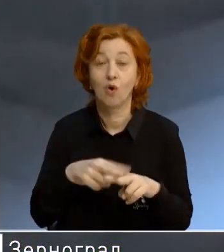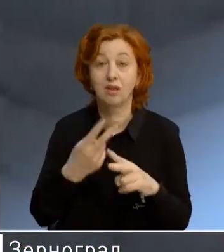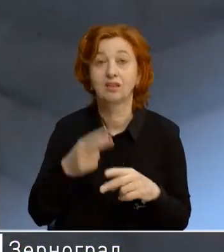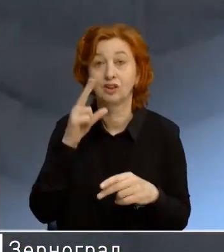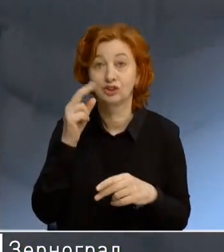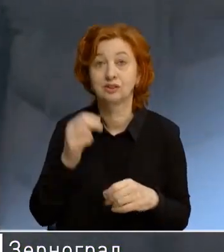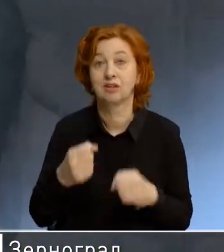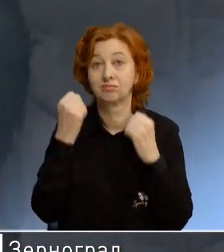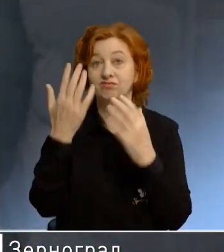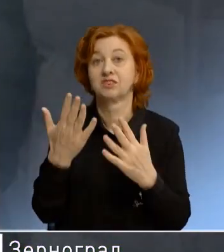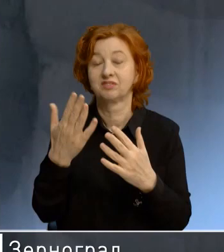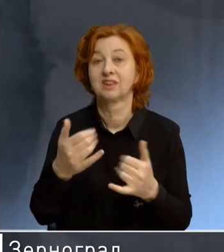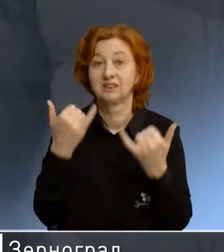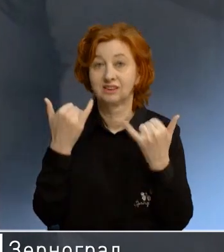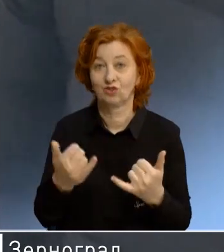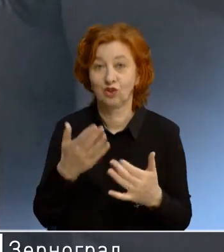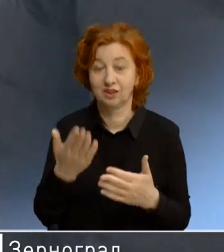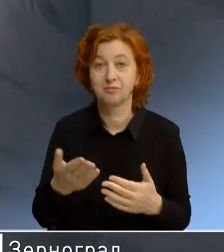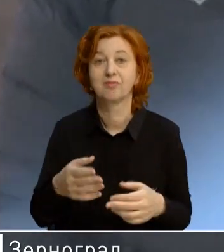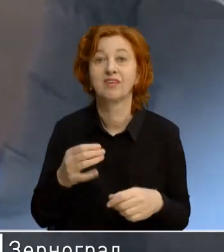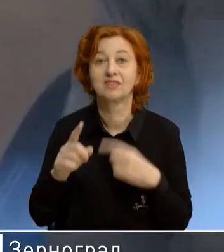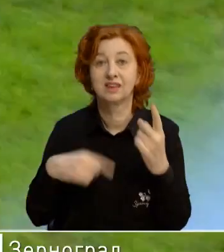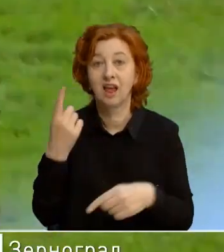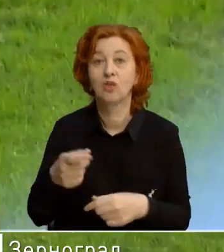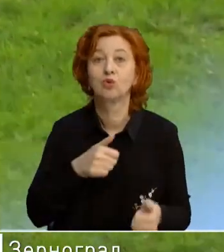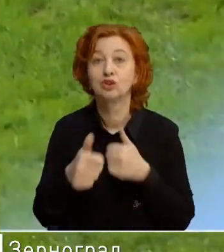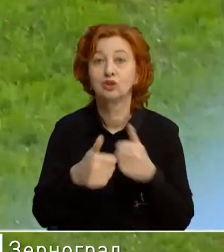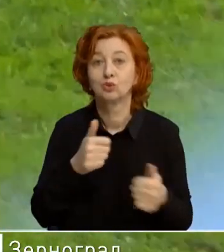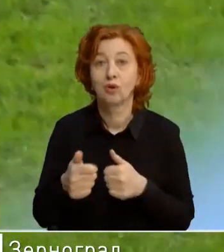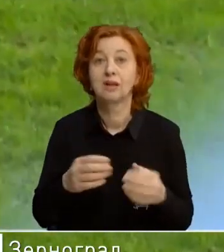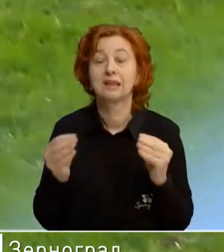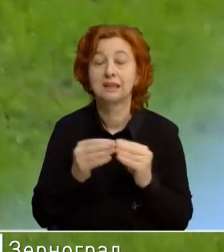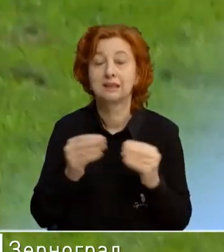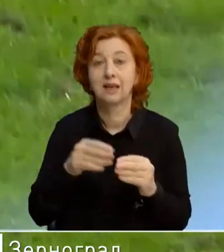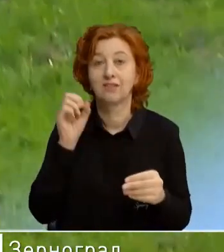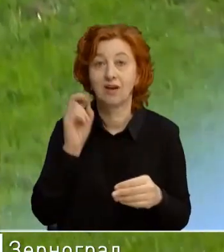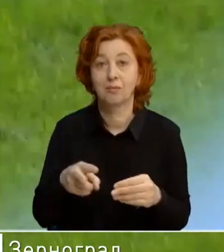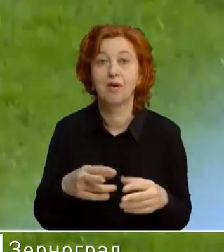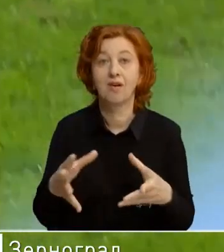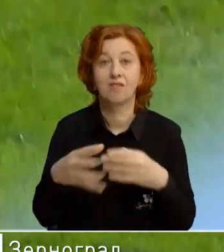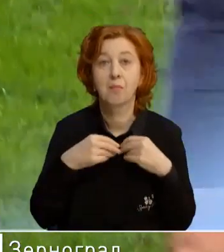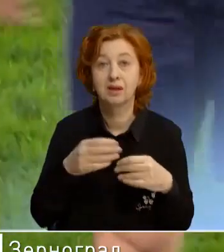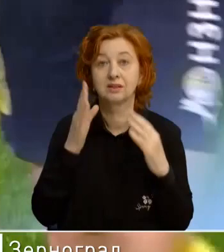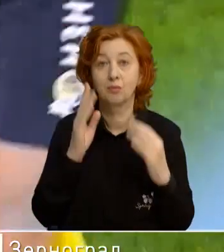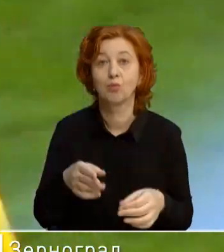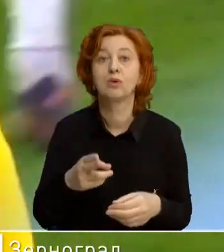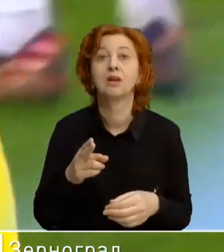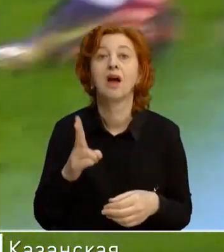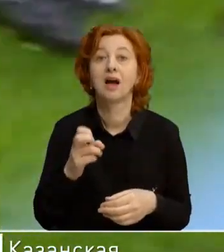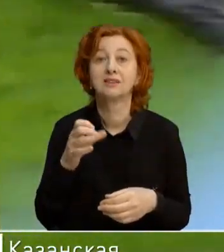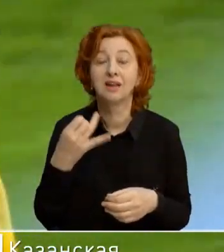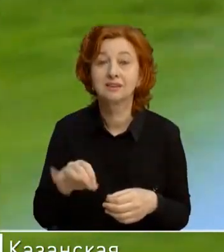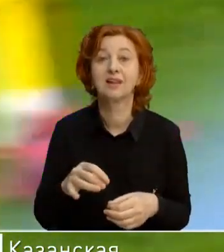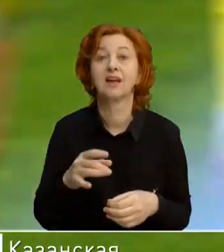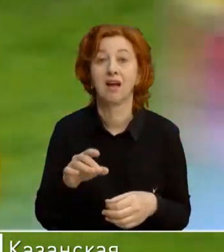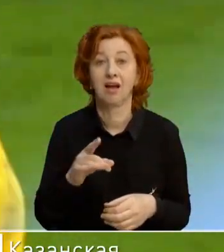табло зафиксировал финальный свисток арбитра. Следующий тур Ростов проведет 10 апреля. Дома принимаем «Казанский Рубин».